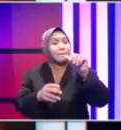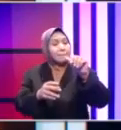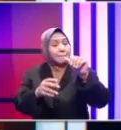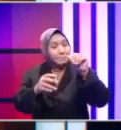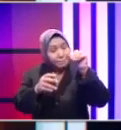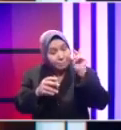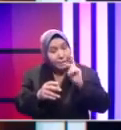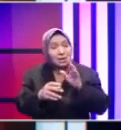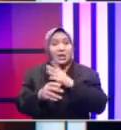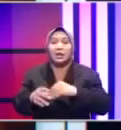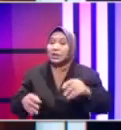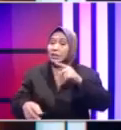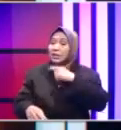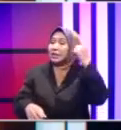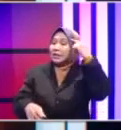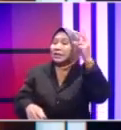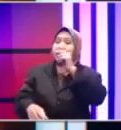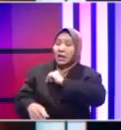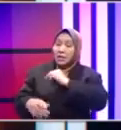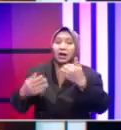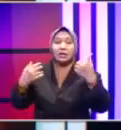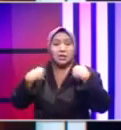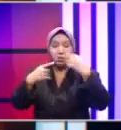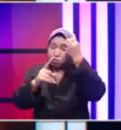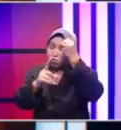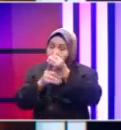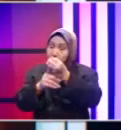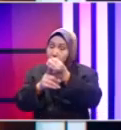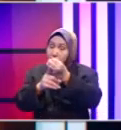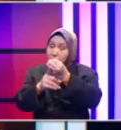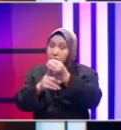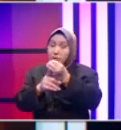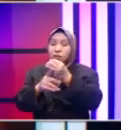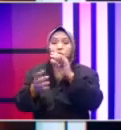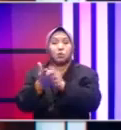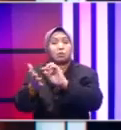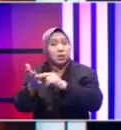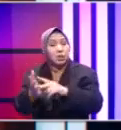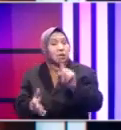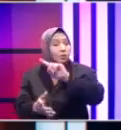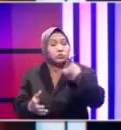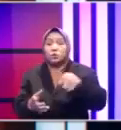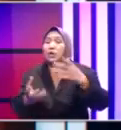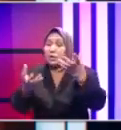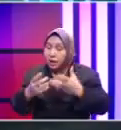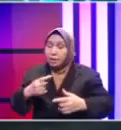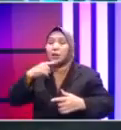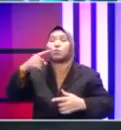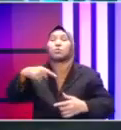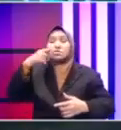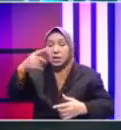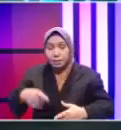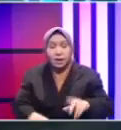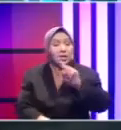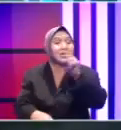maka disitu udah diniatkan pula dan ad tujuan disebalik itu seharusnya memang tidak mengucapkan jihad maka